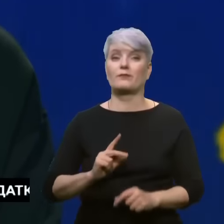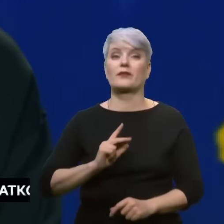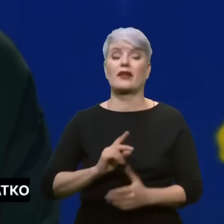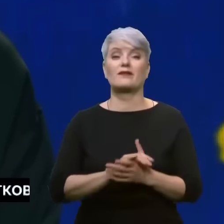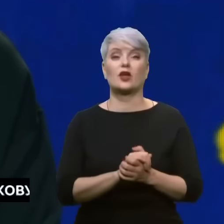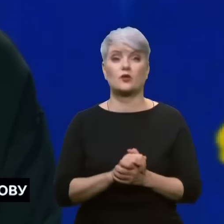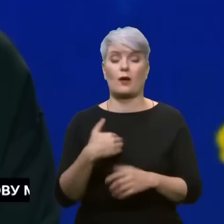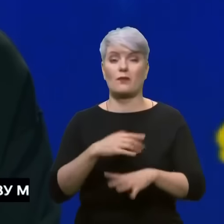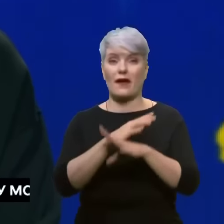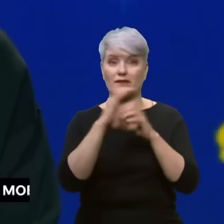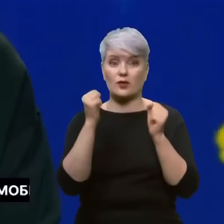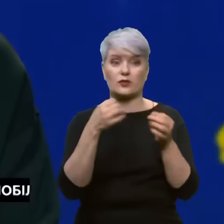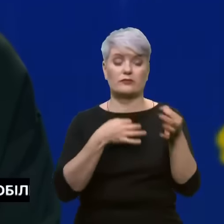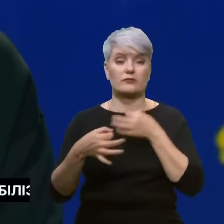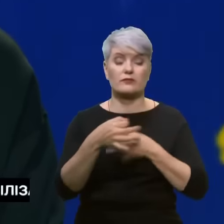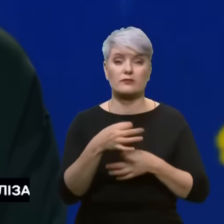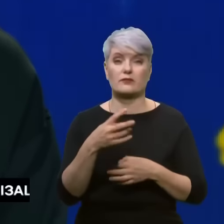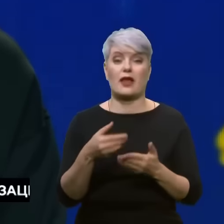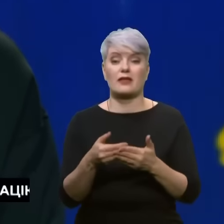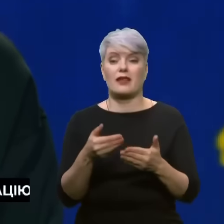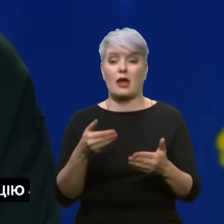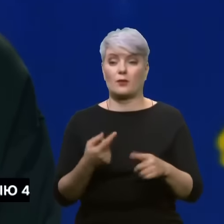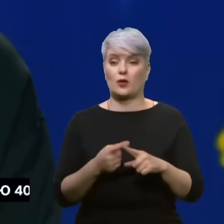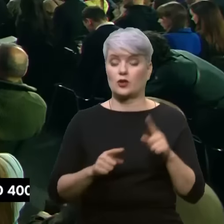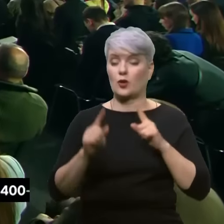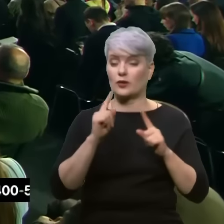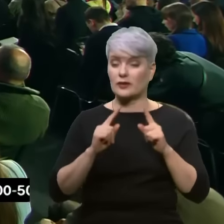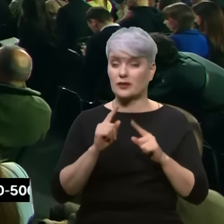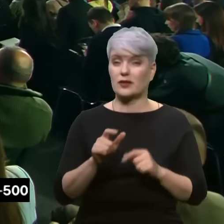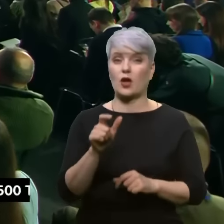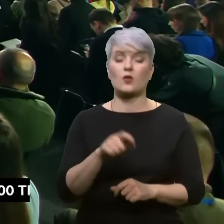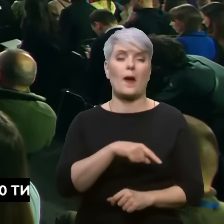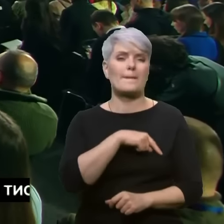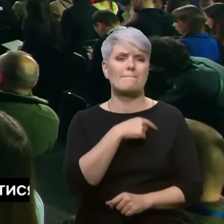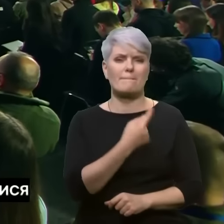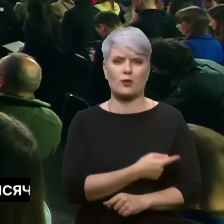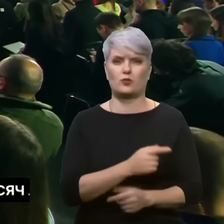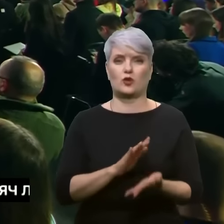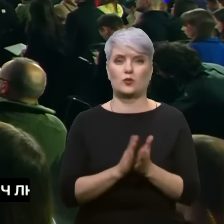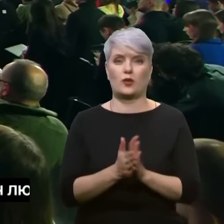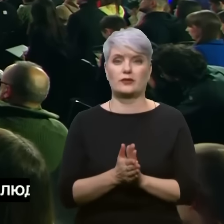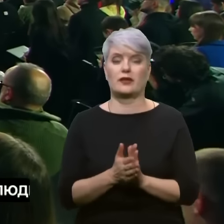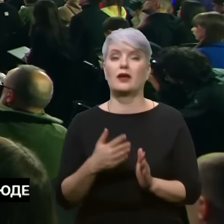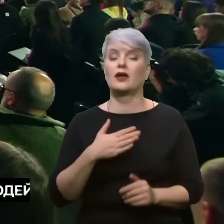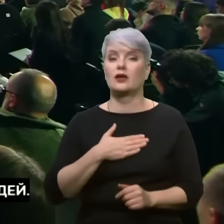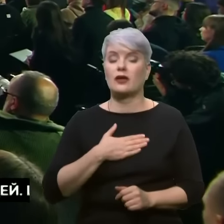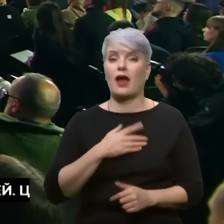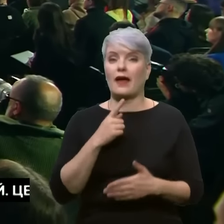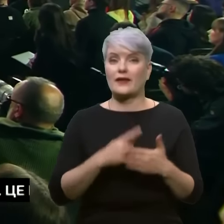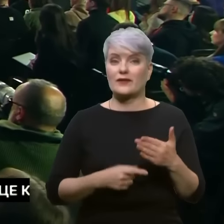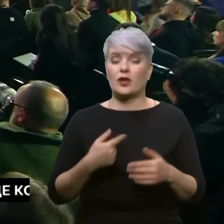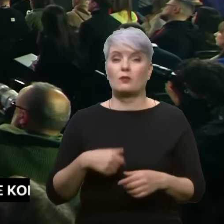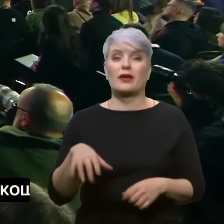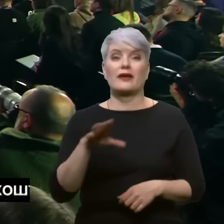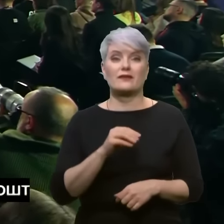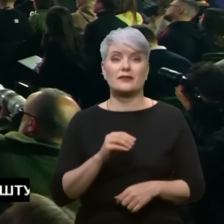Євросоюзі. Ми вночі з ним говорили напередодні цього засідання. У нього потужна ситуація, і я вірю, що ми